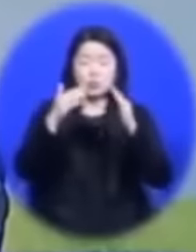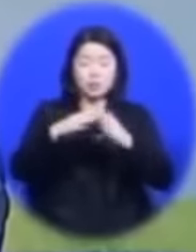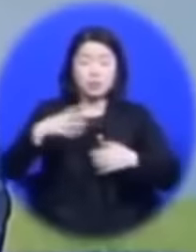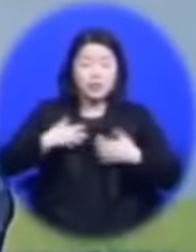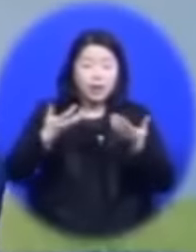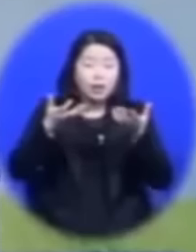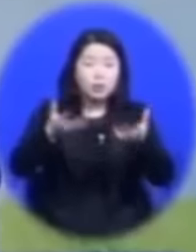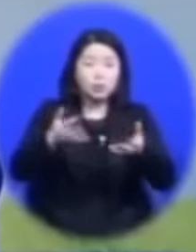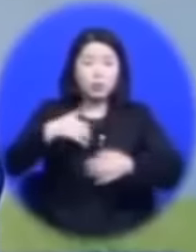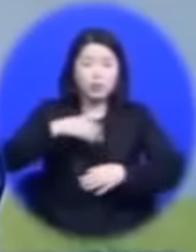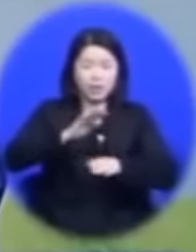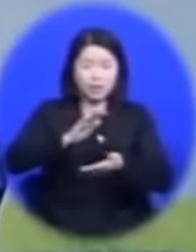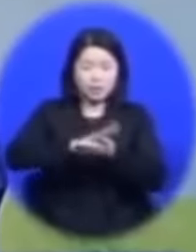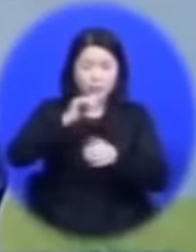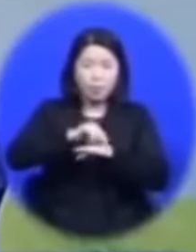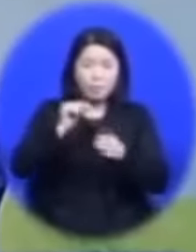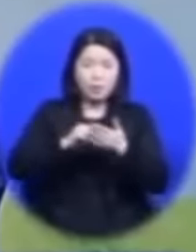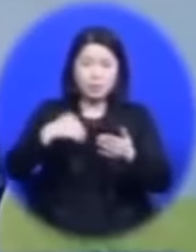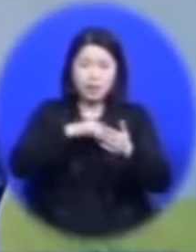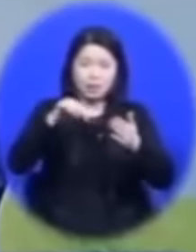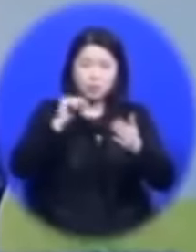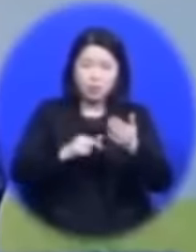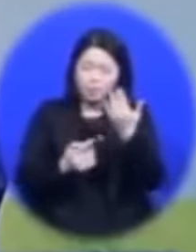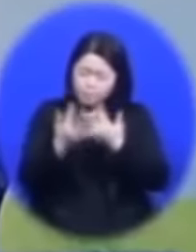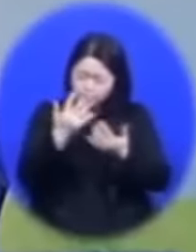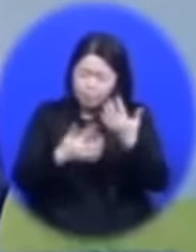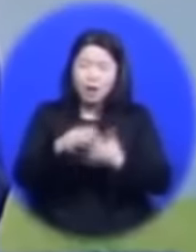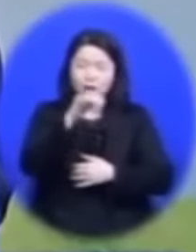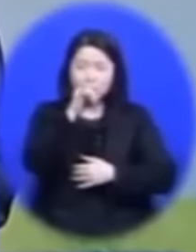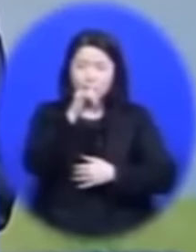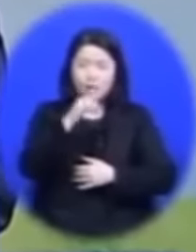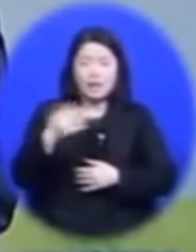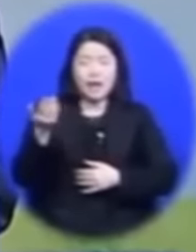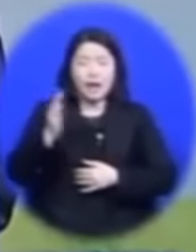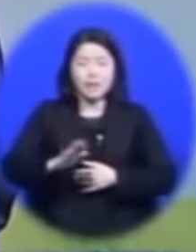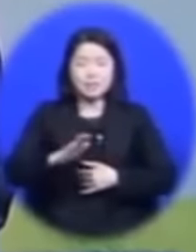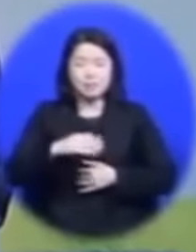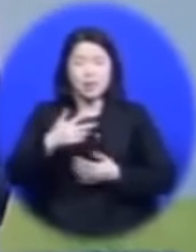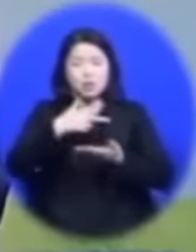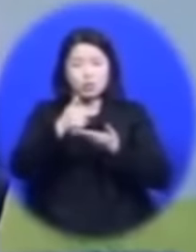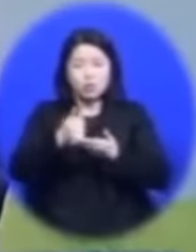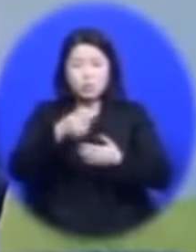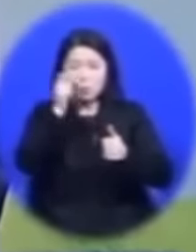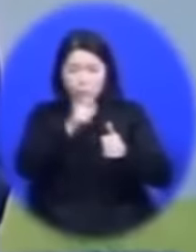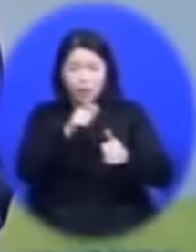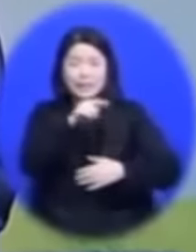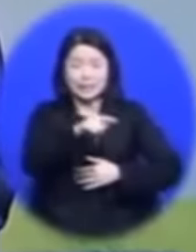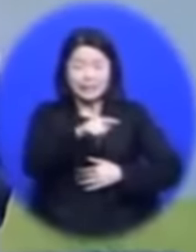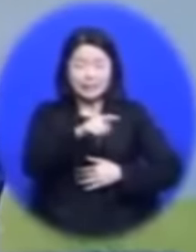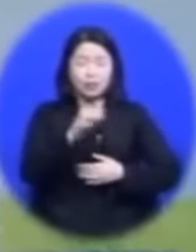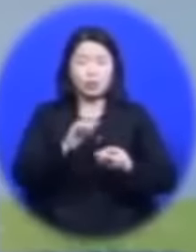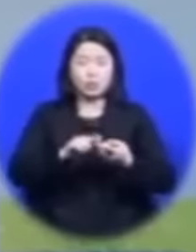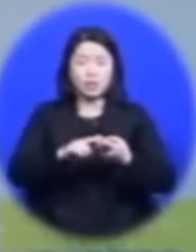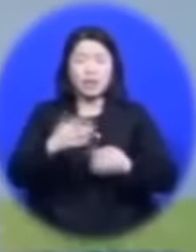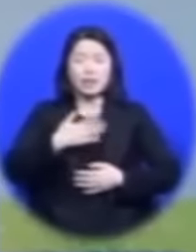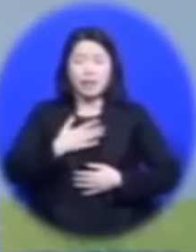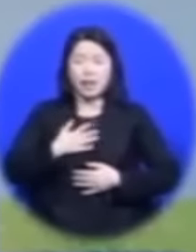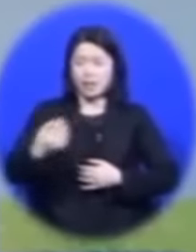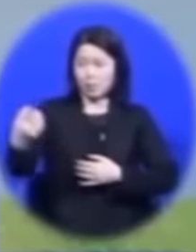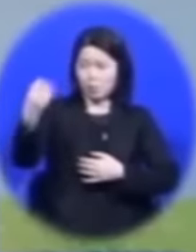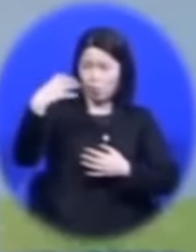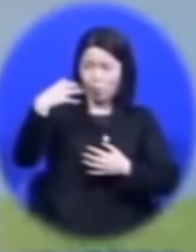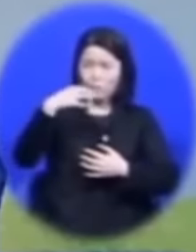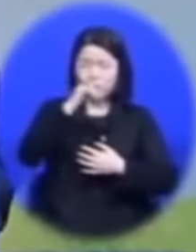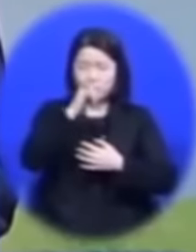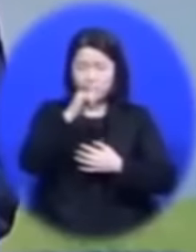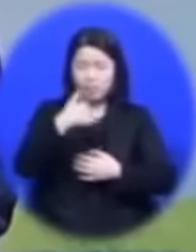열정이 내 안에서 불처럼 타고 있습니다. 그러나 주님을 모욕하는 자들의 모욕이 나에게로 쏟아집니다.